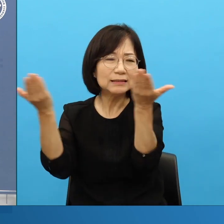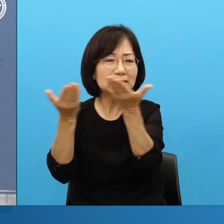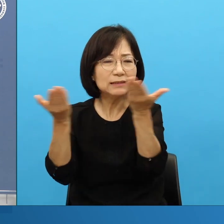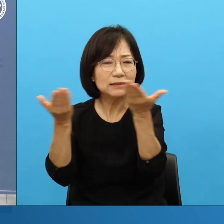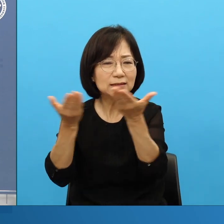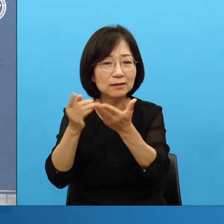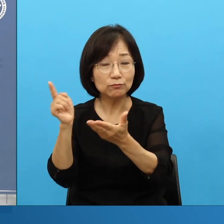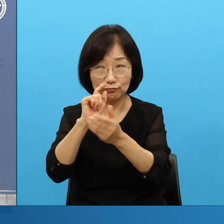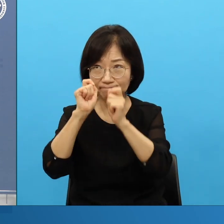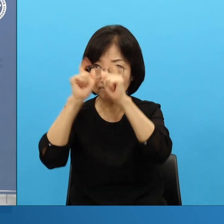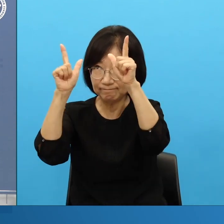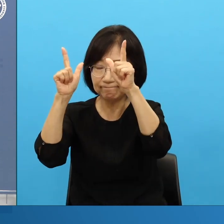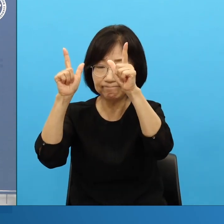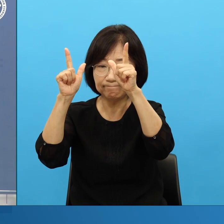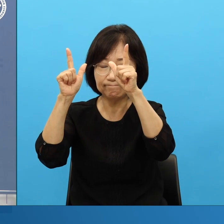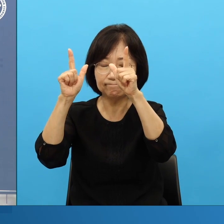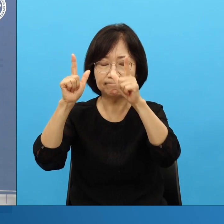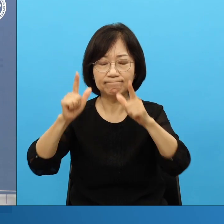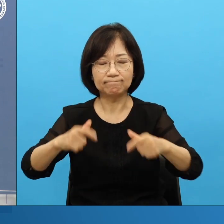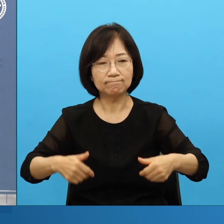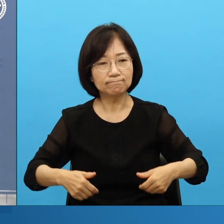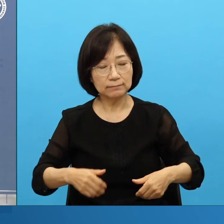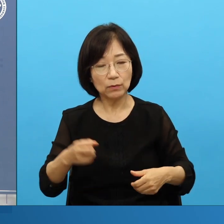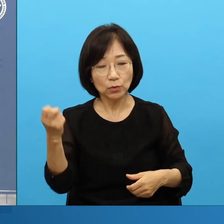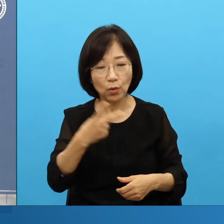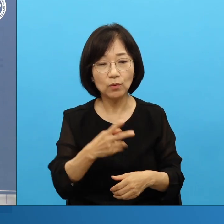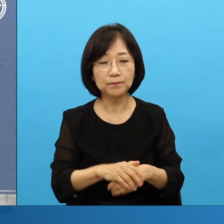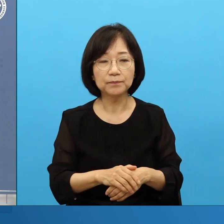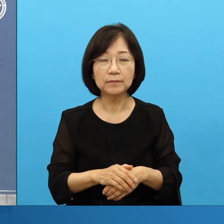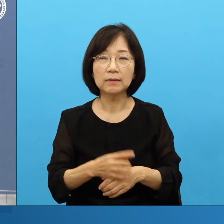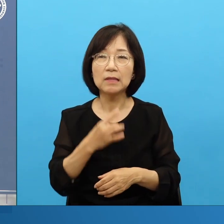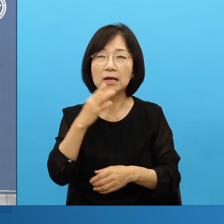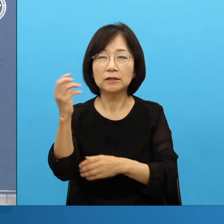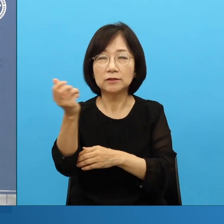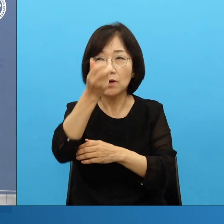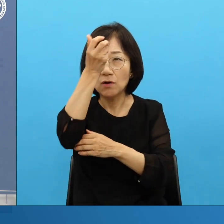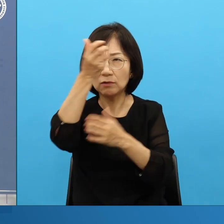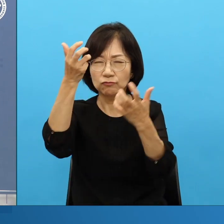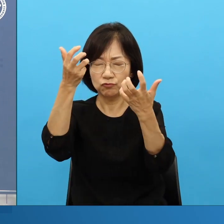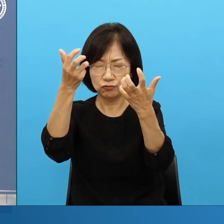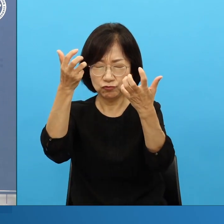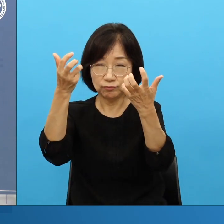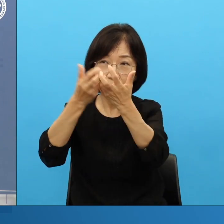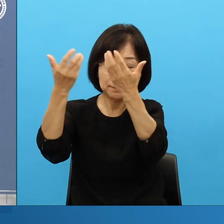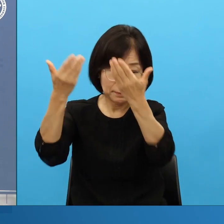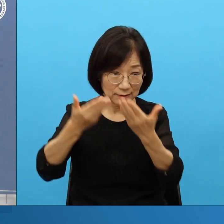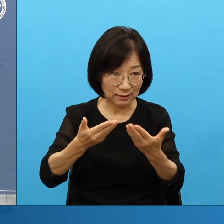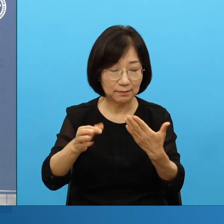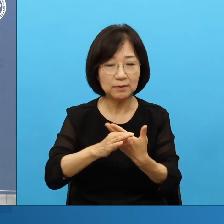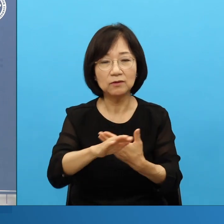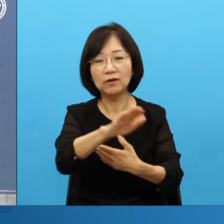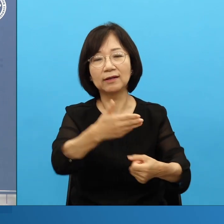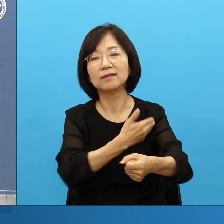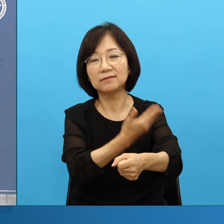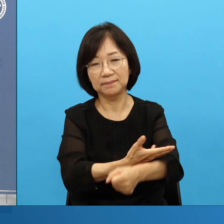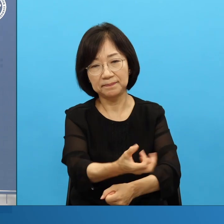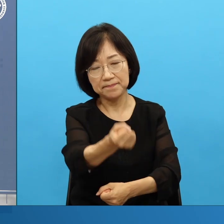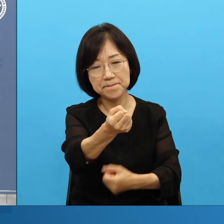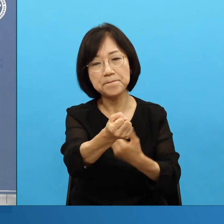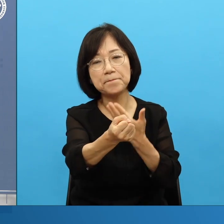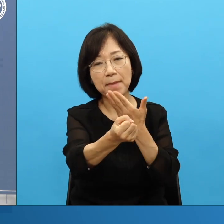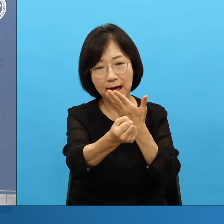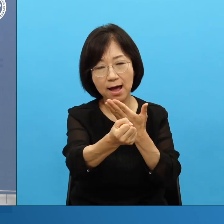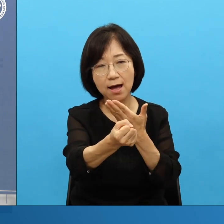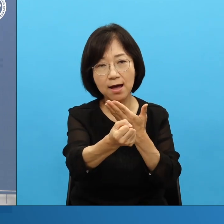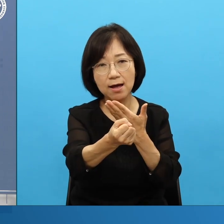to the kingdom 그리고 of God. 누릴 것 얘기했어요. And then he spoke about the things that we 오직 have to 성령 enjoy. 충만 받으면 능력 받게 될 것이다. And when you receive only the filling of